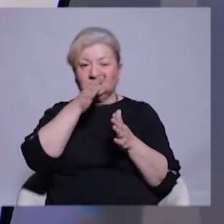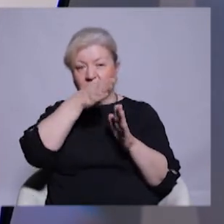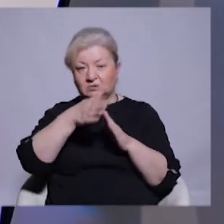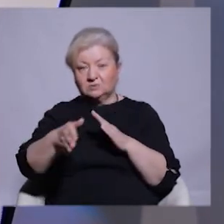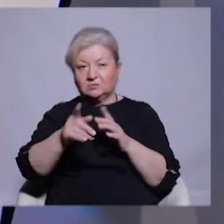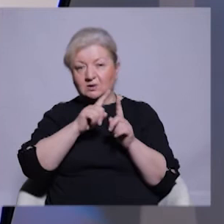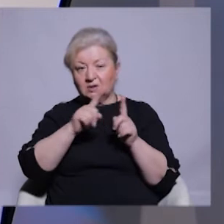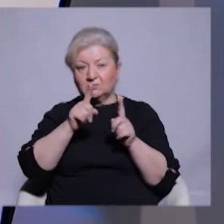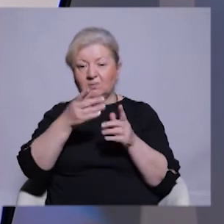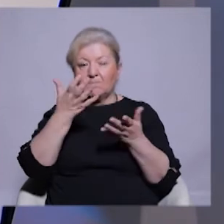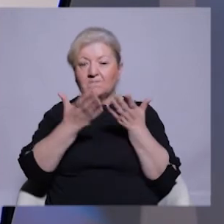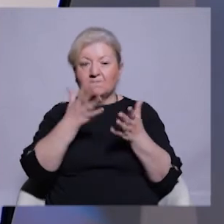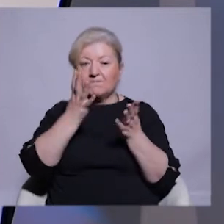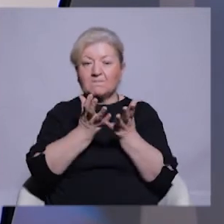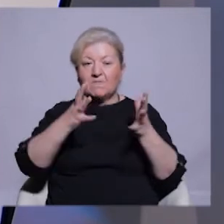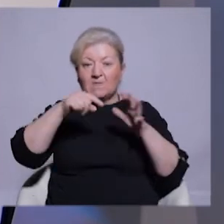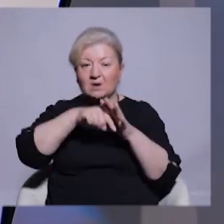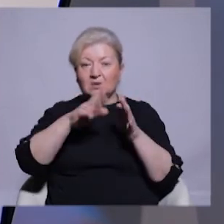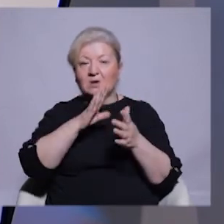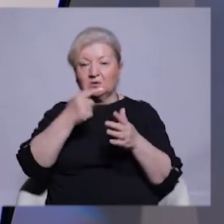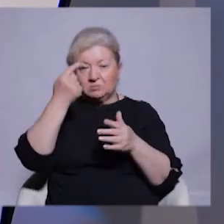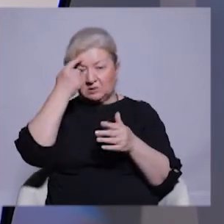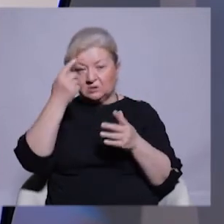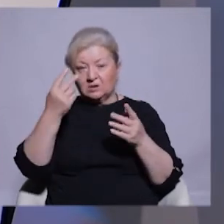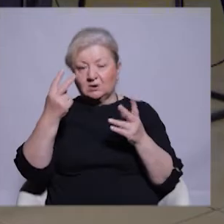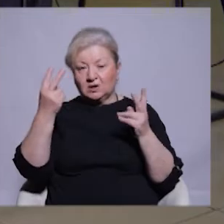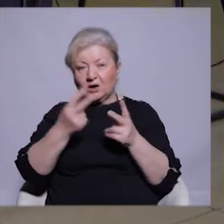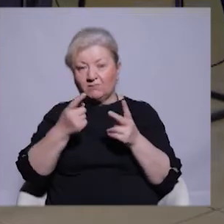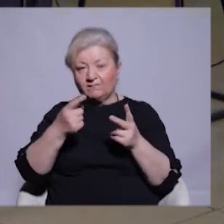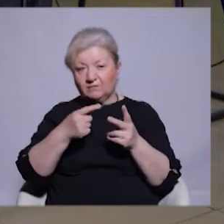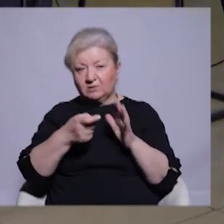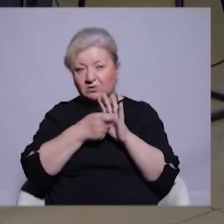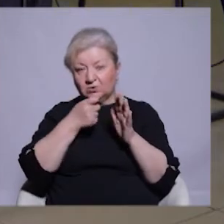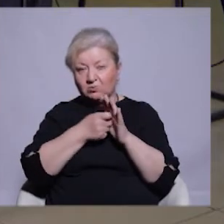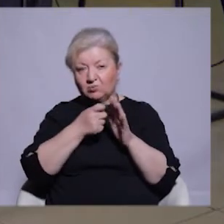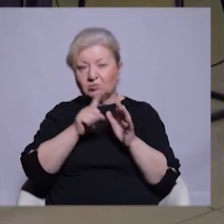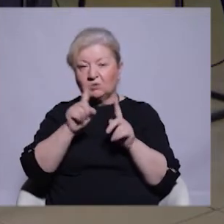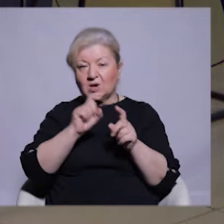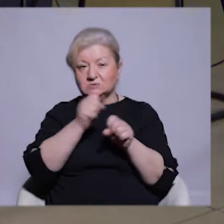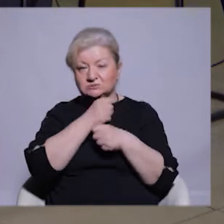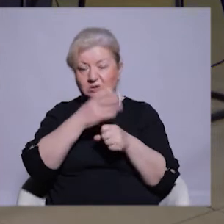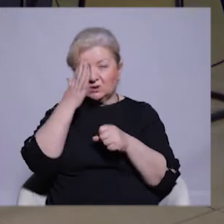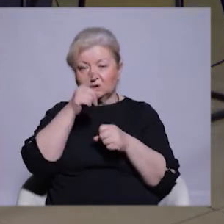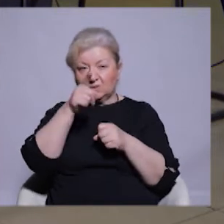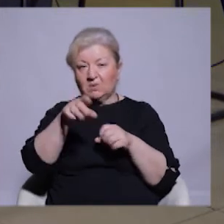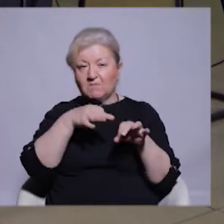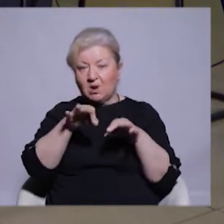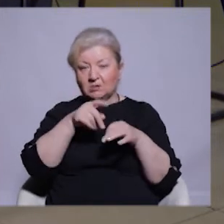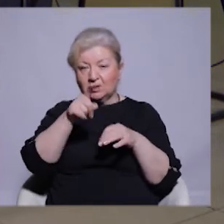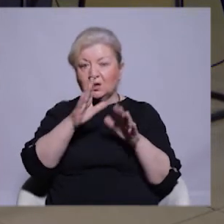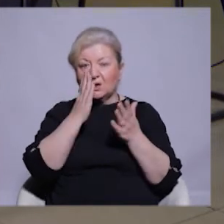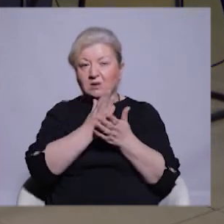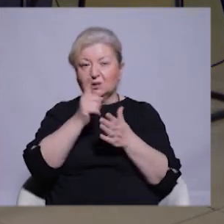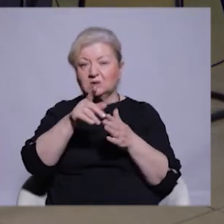ეშვება, გარკვეული მასა აქვს და ჩვენ გვინდა გავიგოთ, რა სიჩქარე ექნება, ხო? ერთადერთი ძალა, რაც ამ მანქანაზე მოქმედებს,